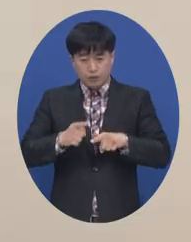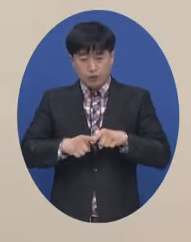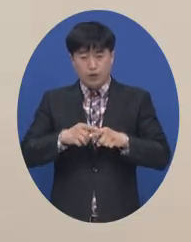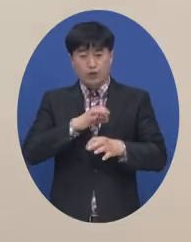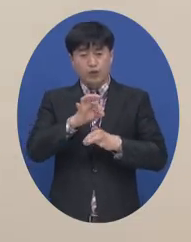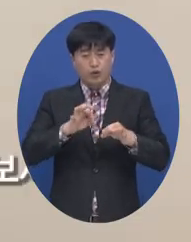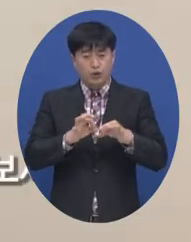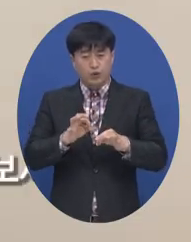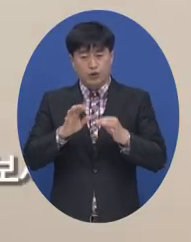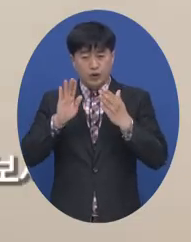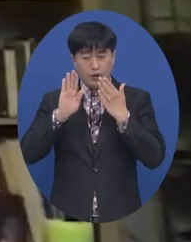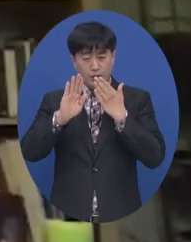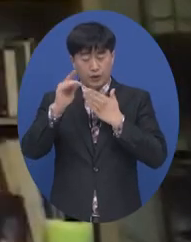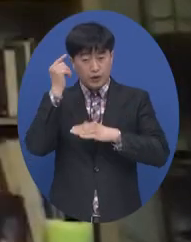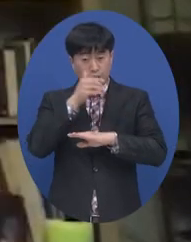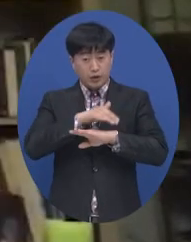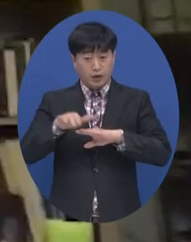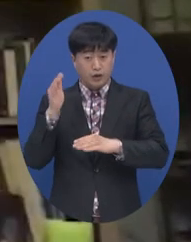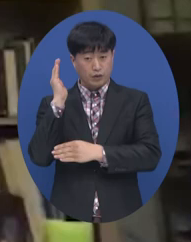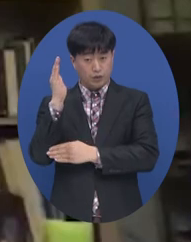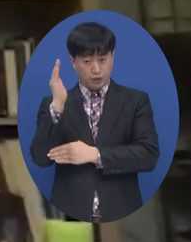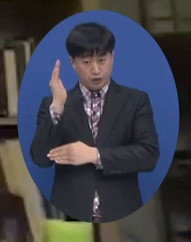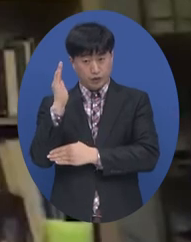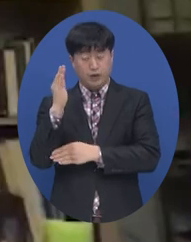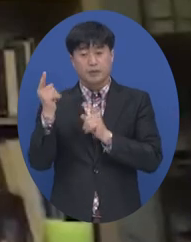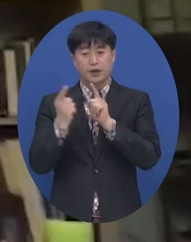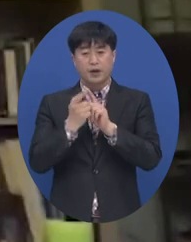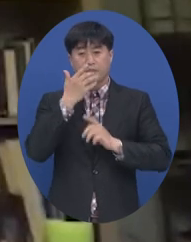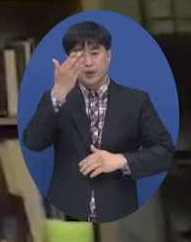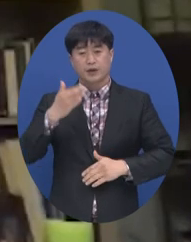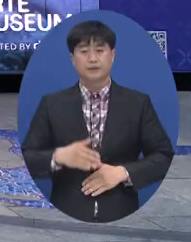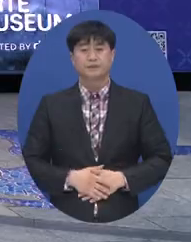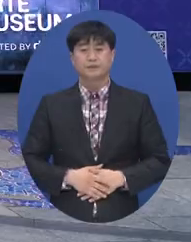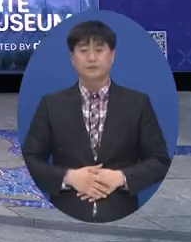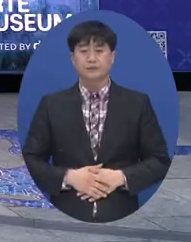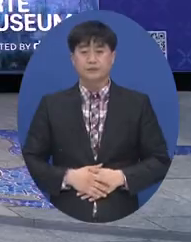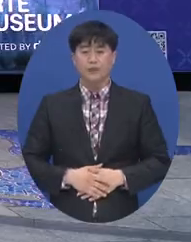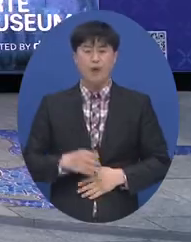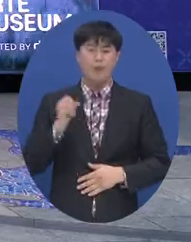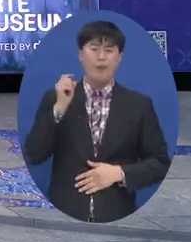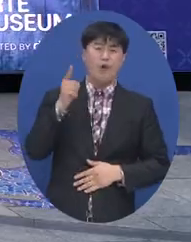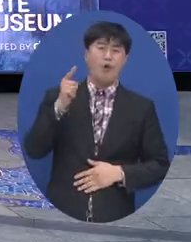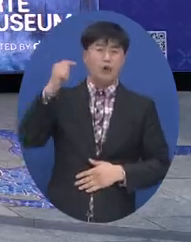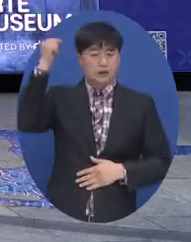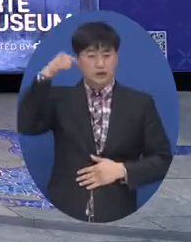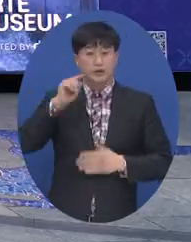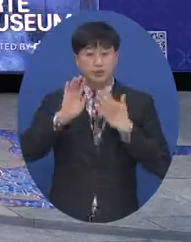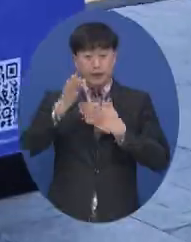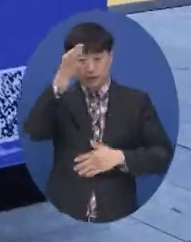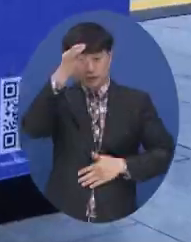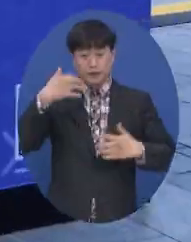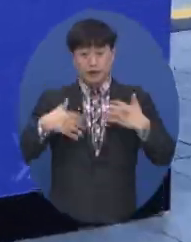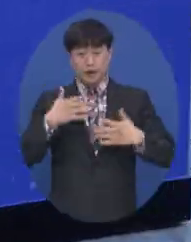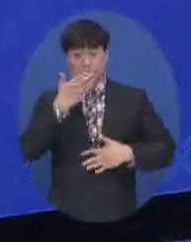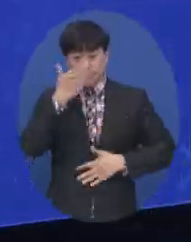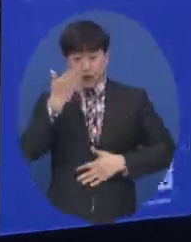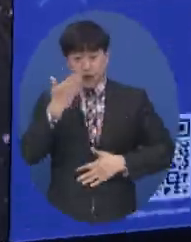경제를 전망하는 국내외 석학들의 강연을 만나볼 수 있었습니다. 멀게만